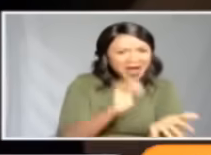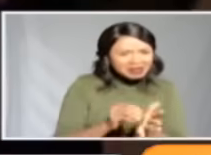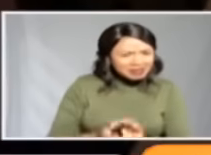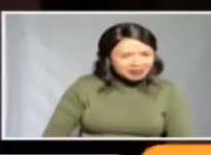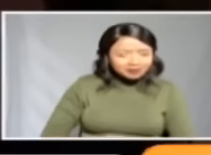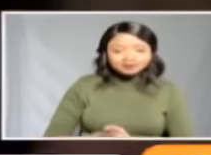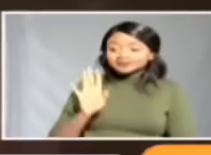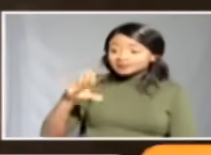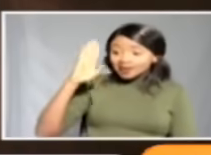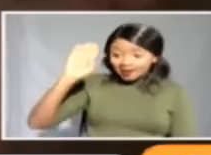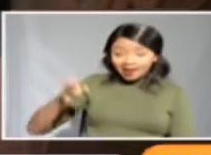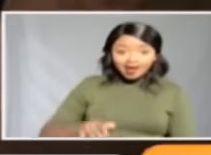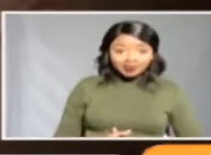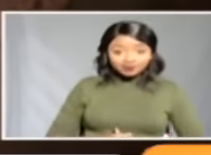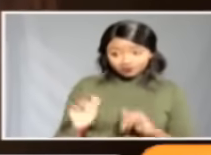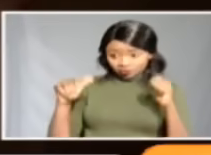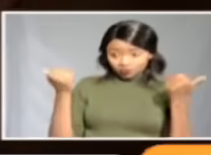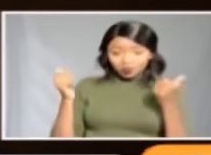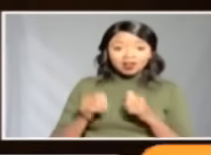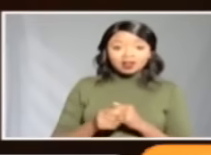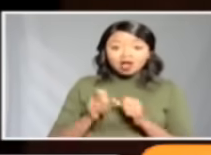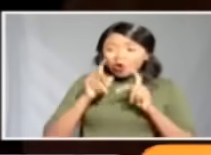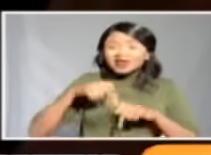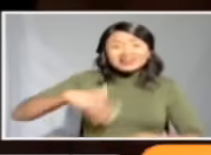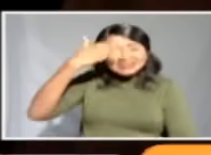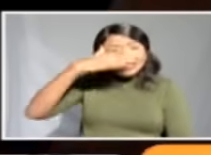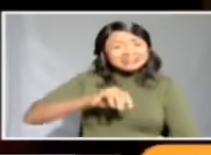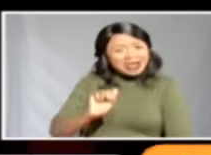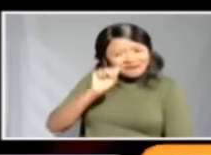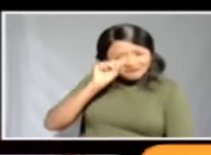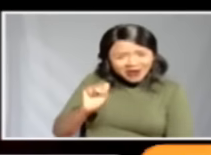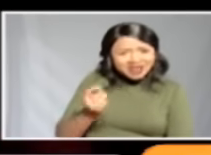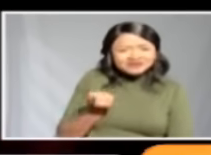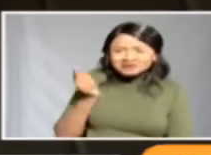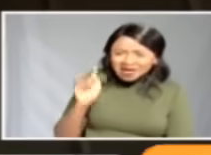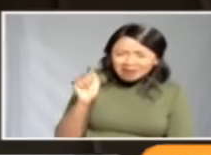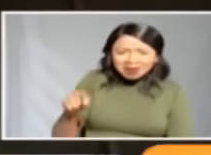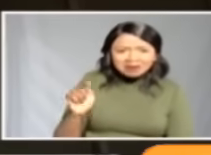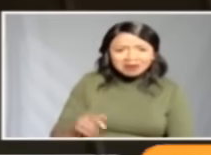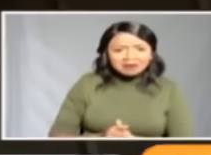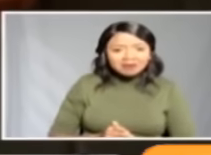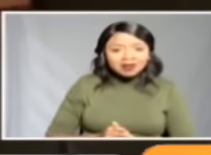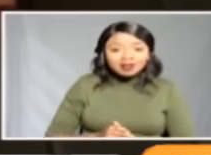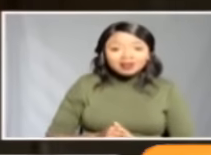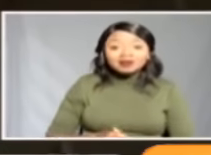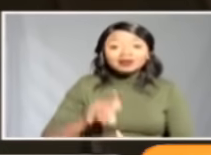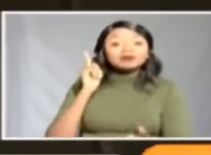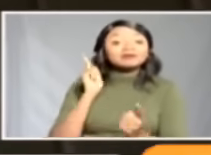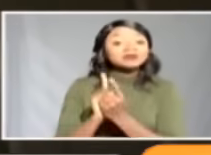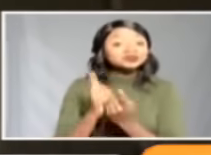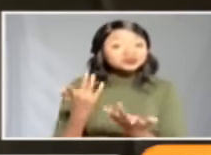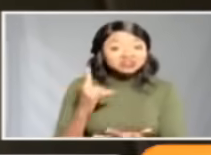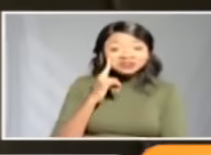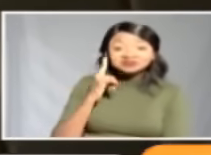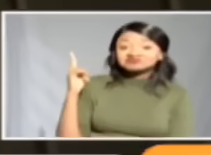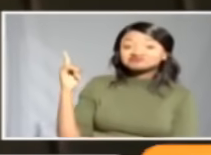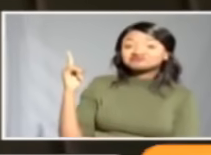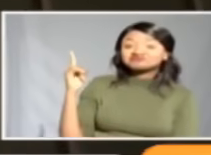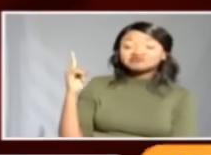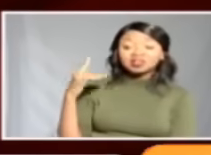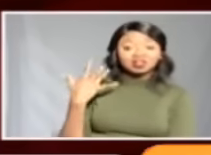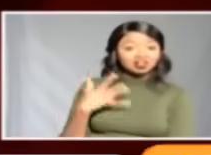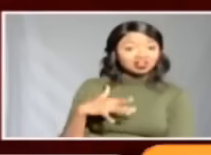Purity Mwambia. Excuse me. We are trying to call up this. Na tuliokumbana nayo ni